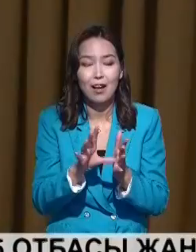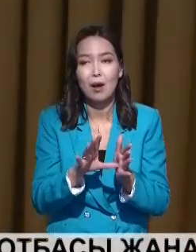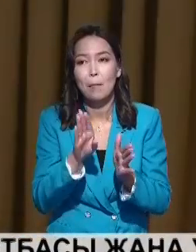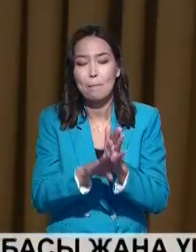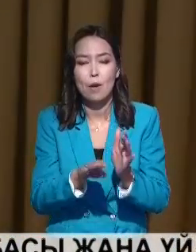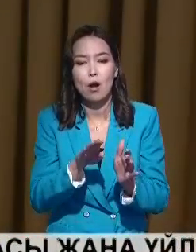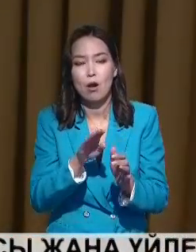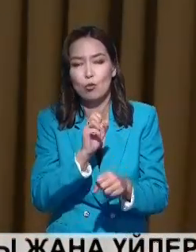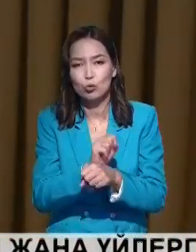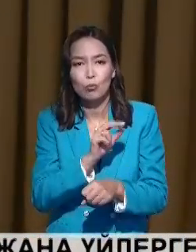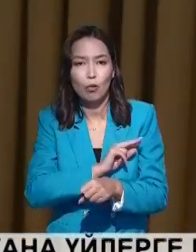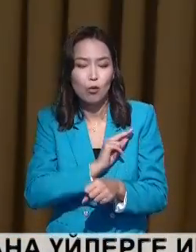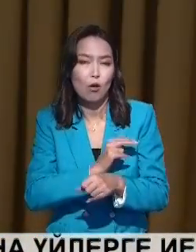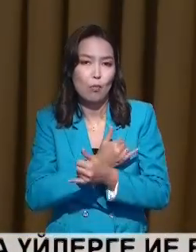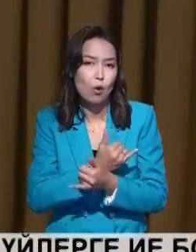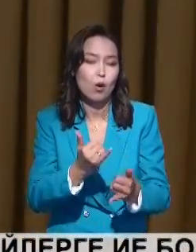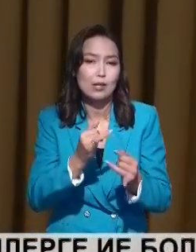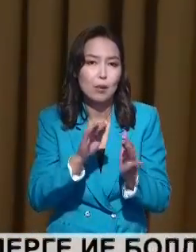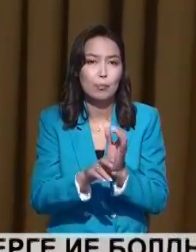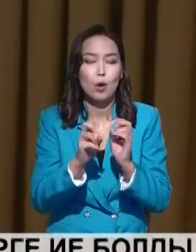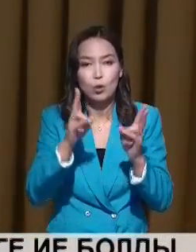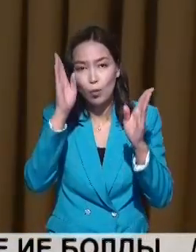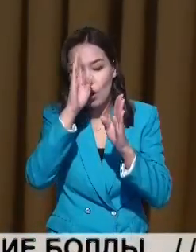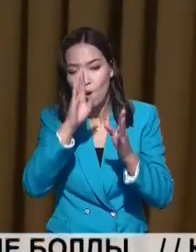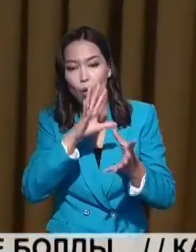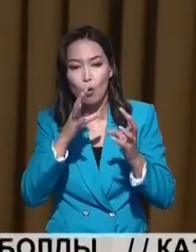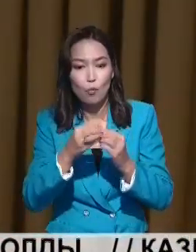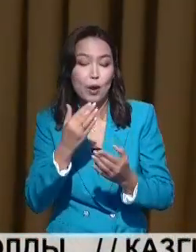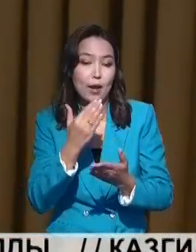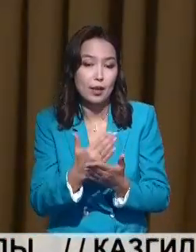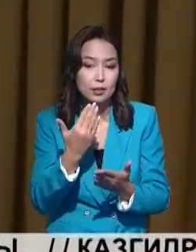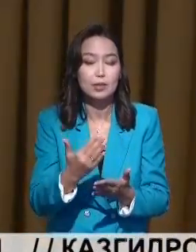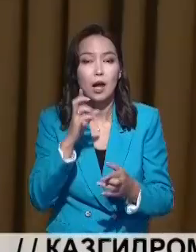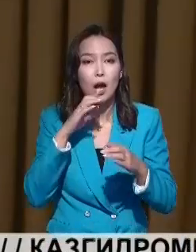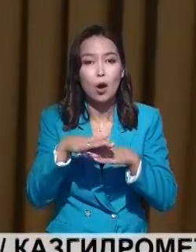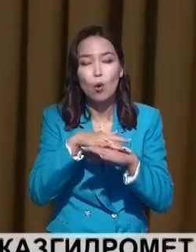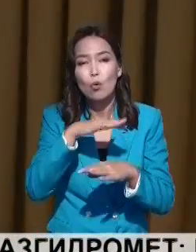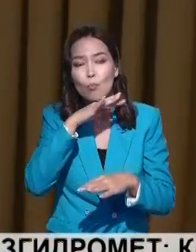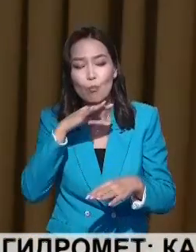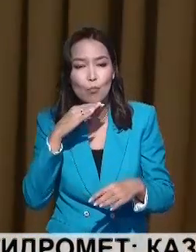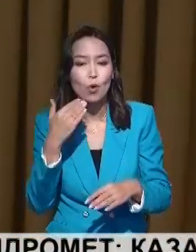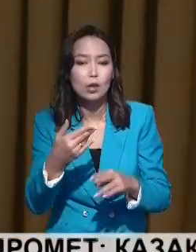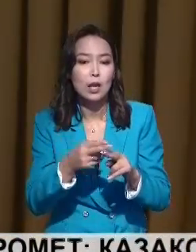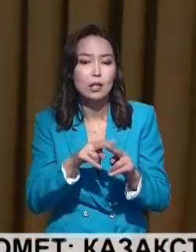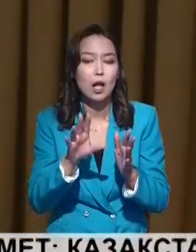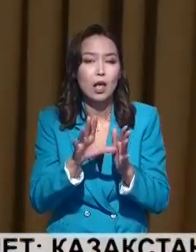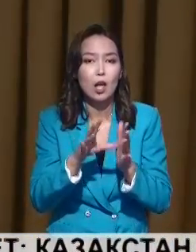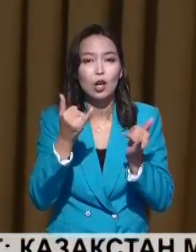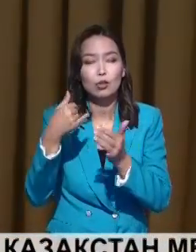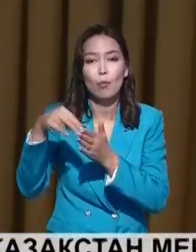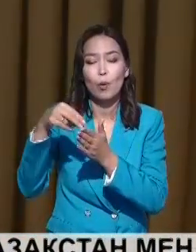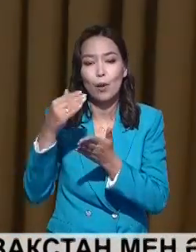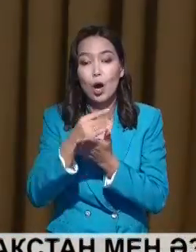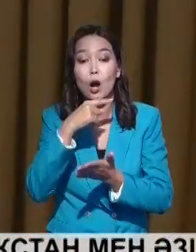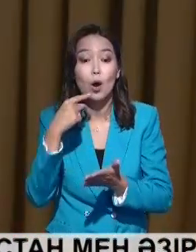шығарып қана қоймай, қауіпсіз әр экологиялық таза болып есептелет. Біз бүгінде елімізге жетпеген электр қуатын Қырғызстан мен Ресейден алып отырмыз. Мысалы, бүгін